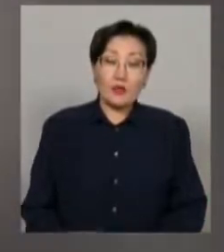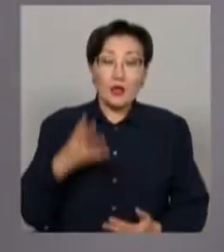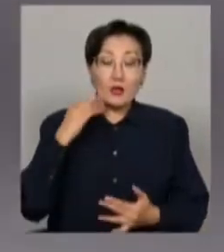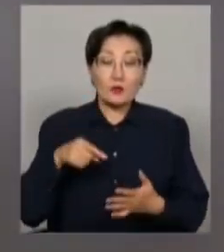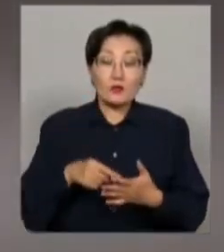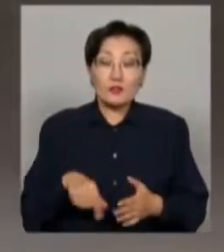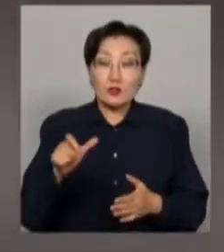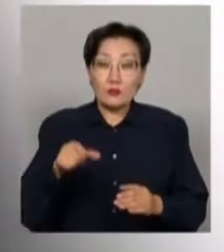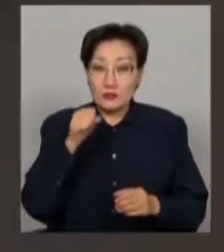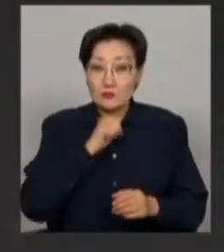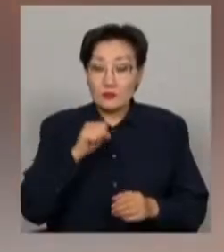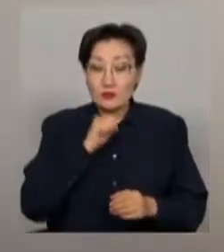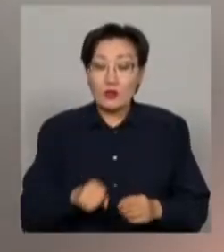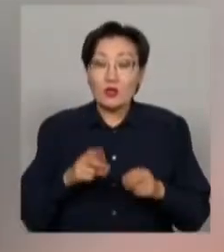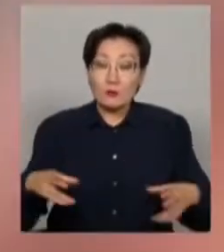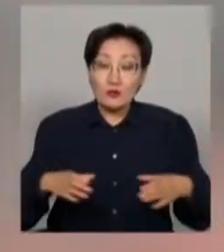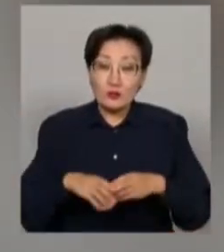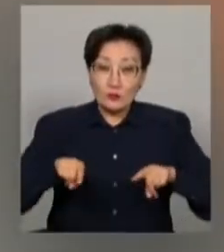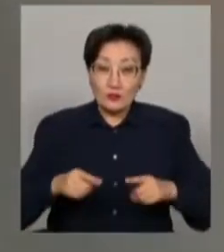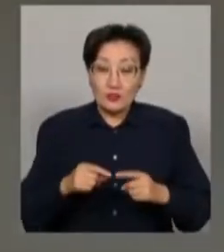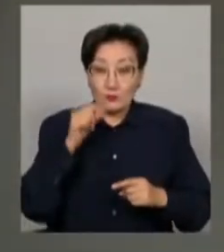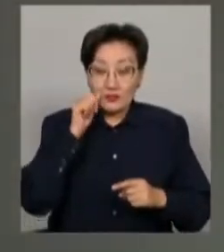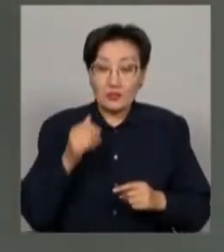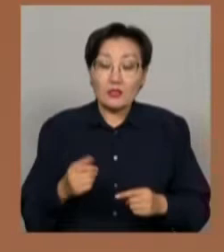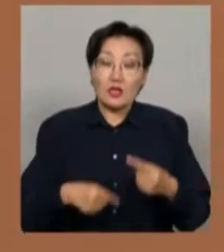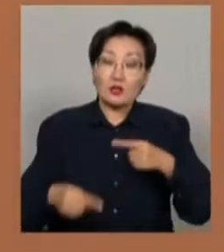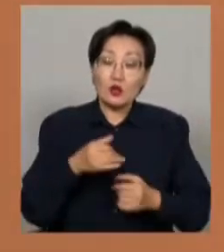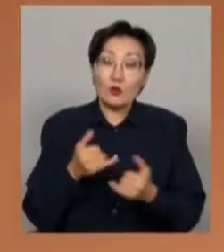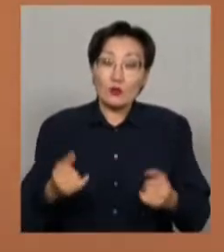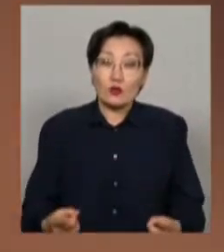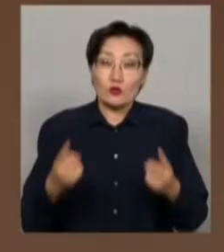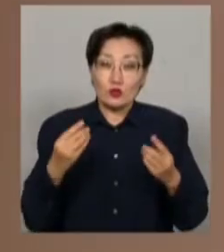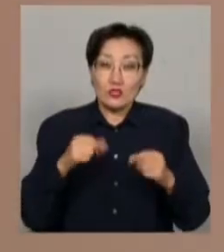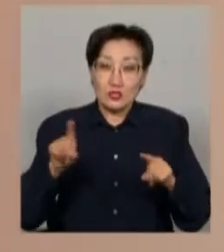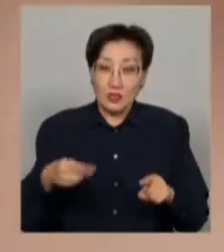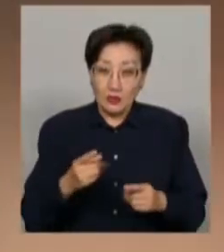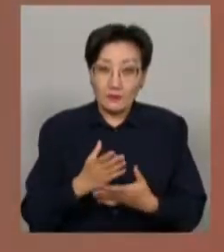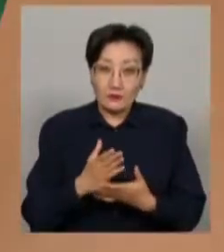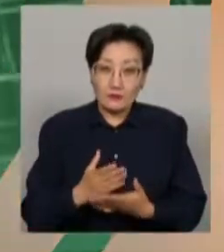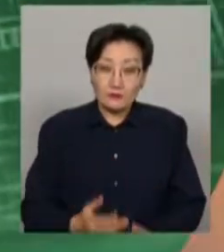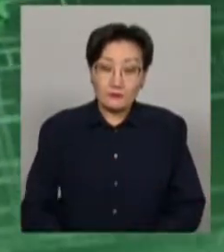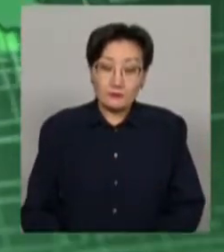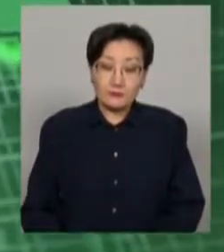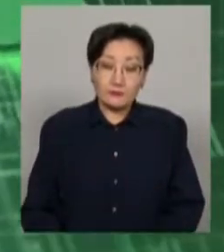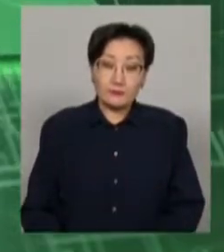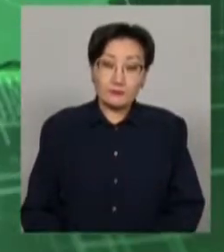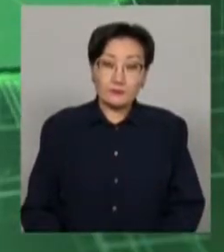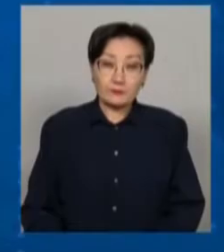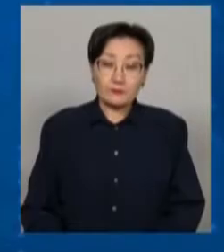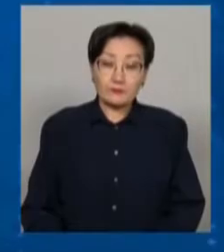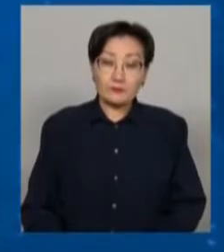Алматыда адам ұрлаған қылмыстық топ ұсталды. Олар ер адамды қайтару үшін қомақты қаражат талап еткен.